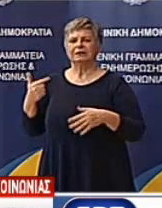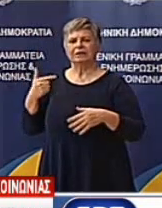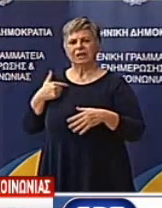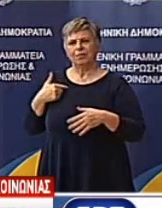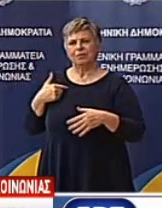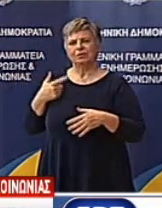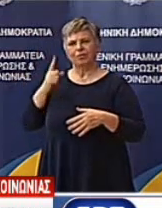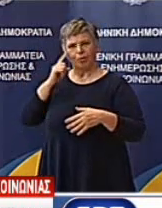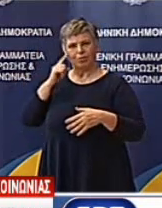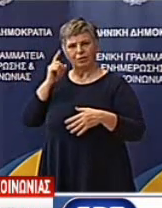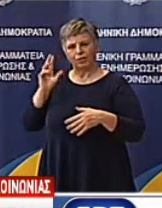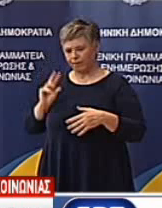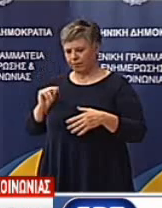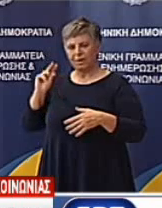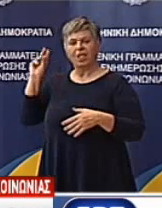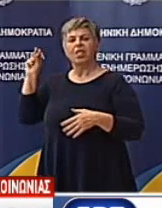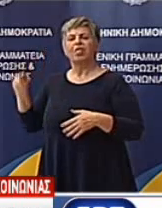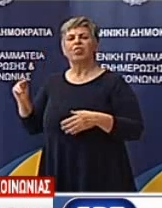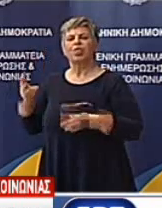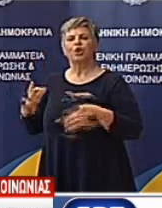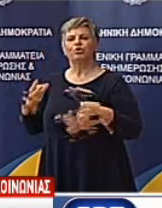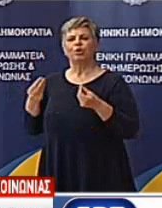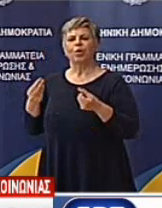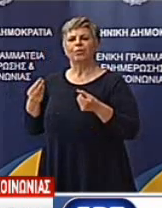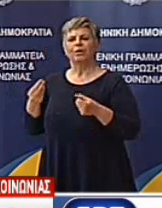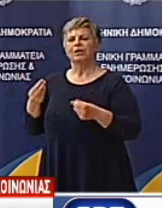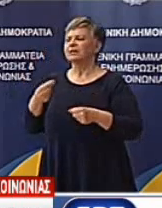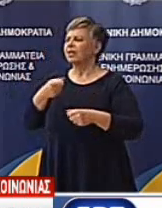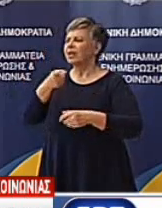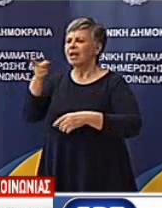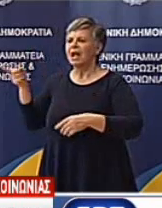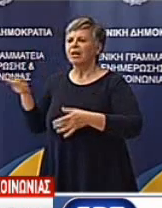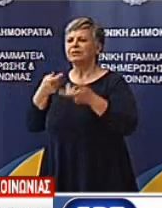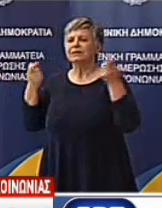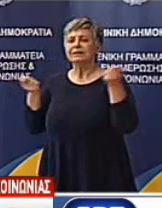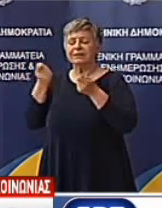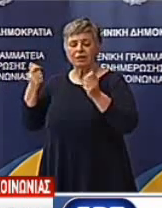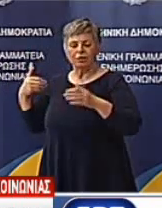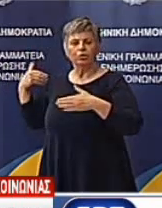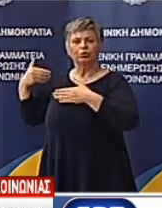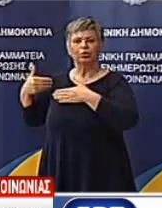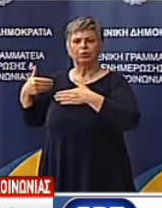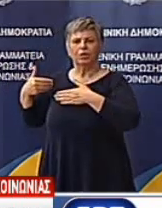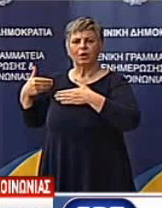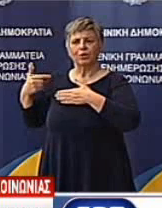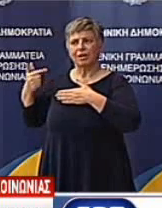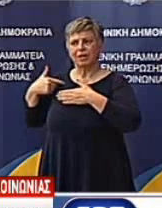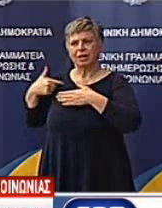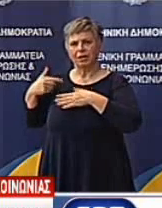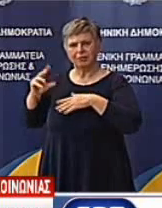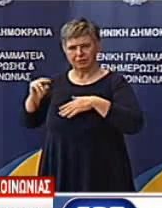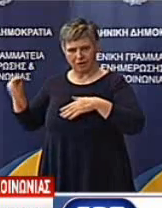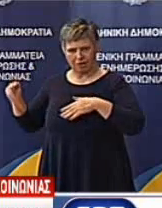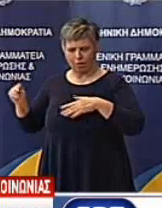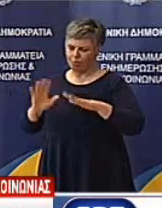ίδιο, να αντιμετωπίσουμε με τον ίδιο τρόπο το τι έκανε καθένας εξ αυτών, για τον απλό λόγο ότι πρώτον δεν είμαστε όλοι το